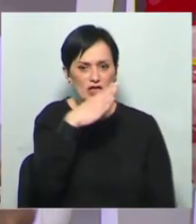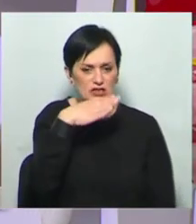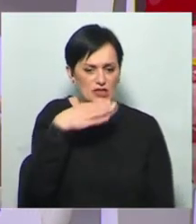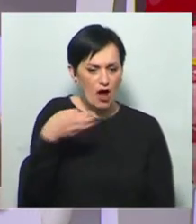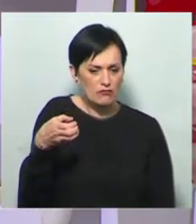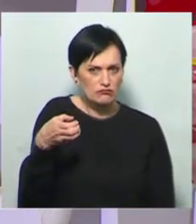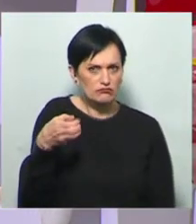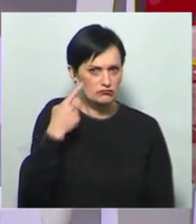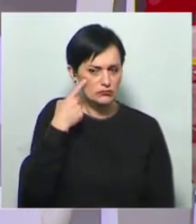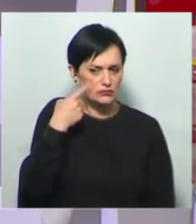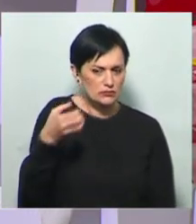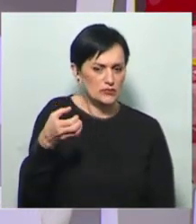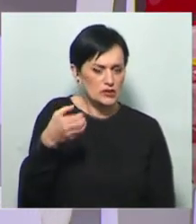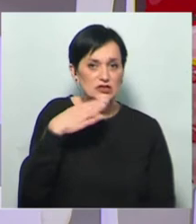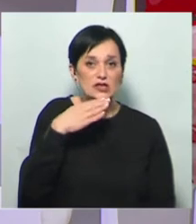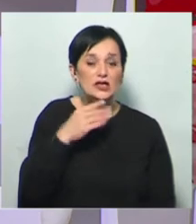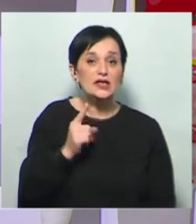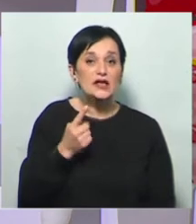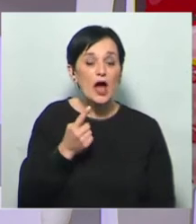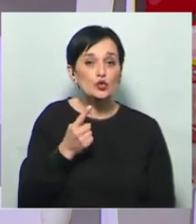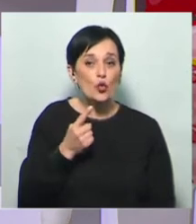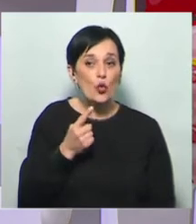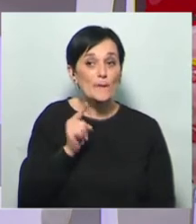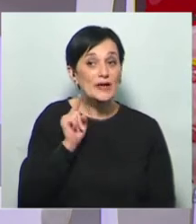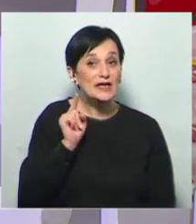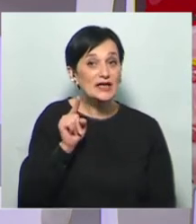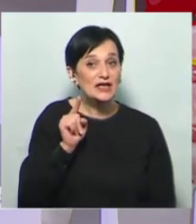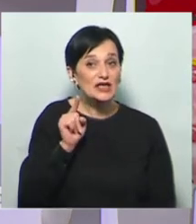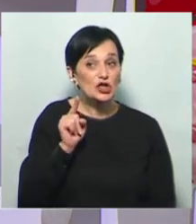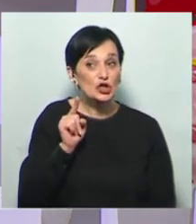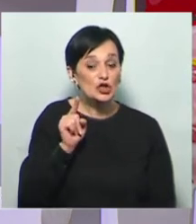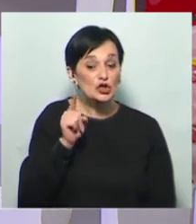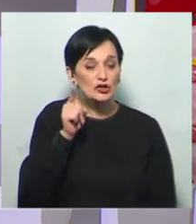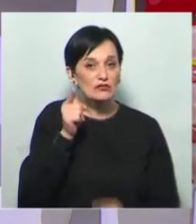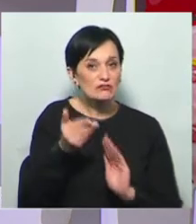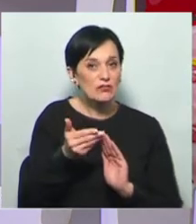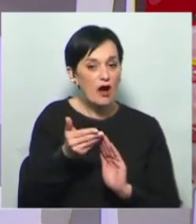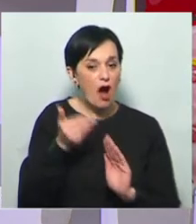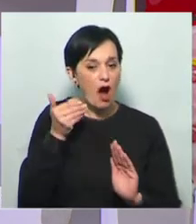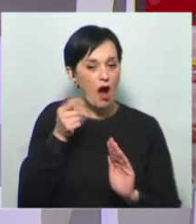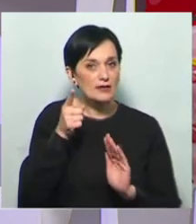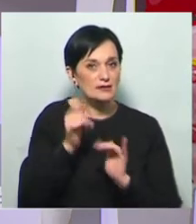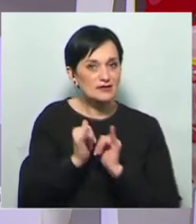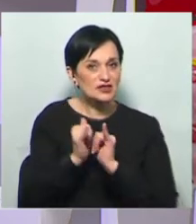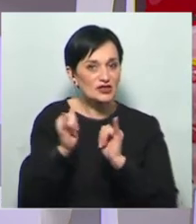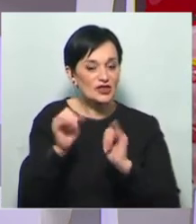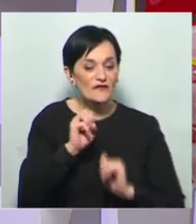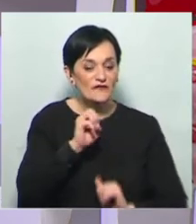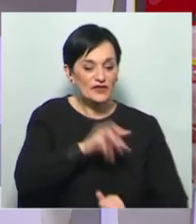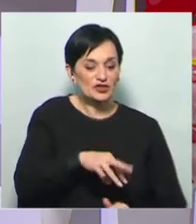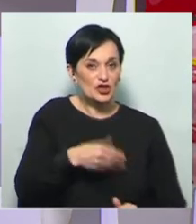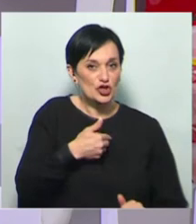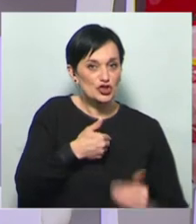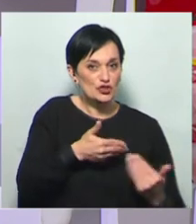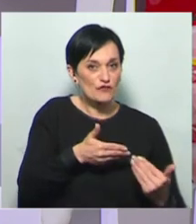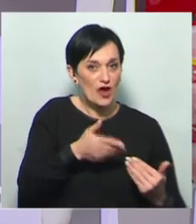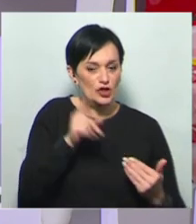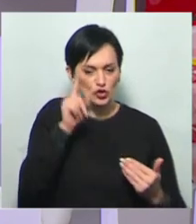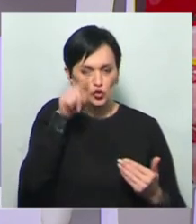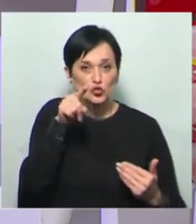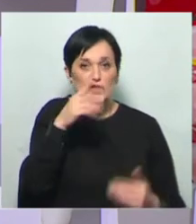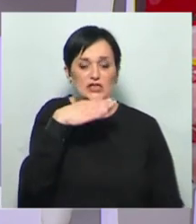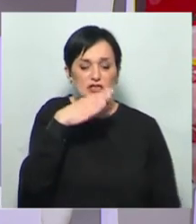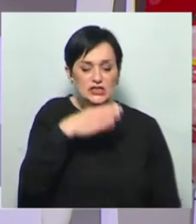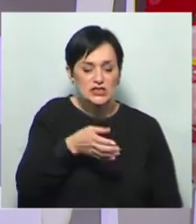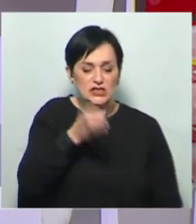რატო ხდებოდა ეს? იმიტომ რომ იქ ცოტა ჩვენზე ცოტა ადრე მივიდნენ სამწუხაროდ, ნამდვილად კარგი წყალი